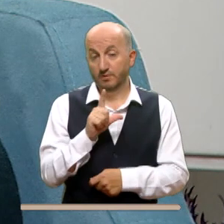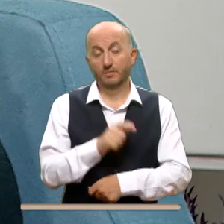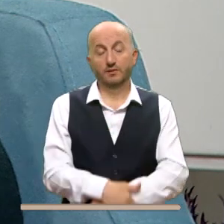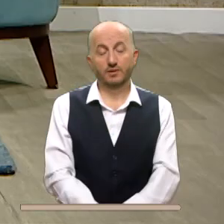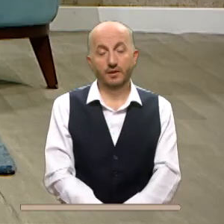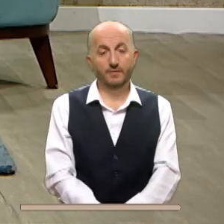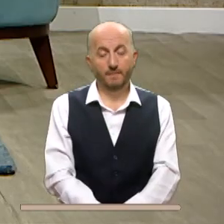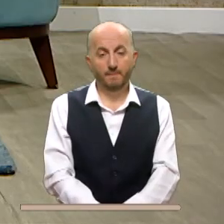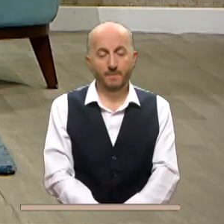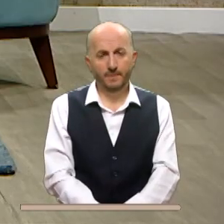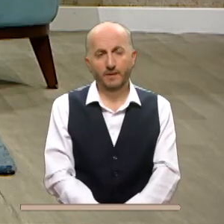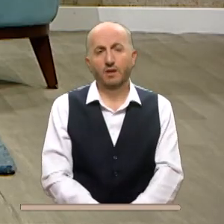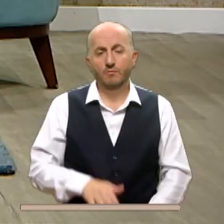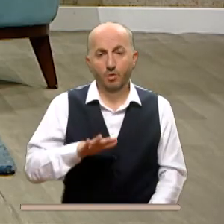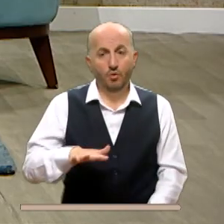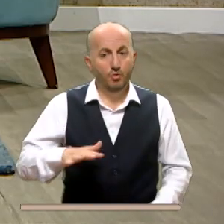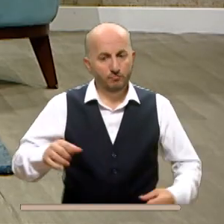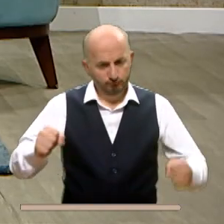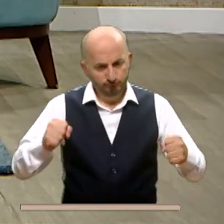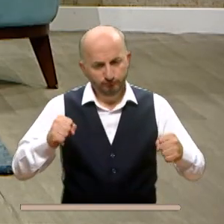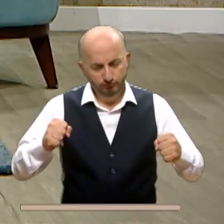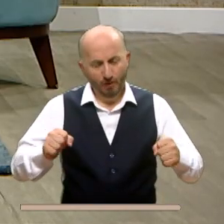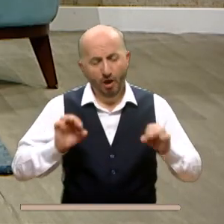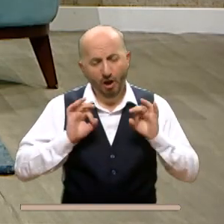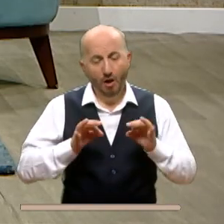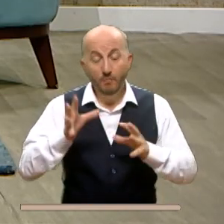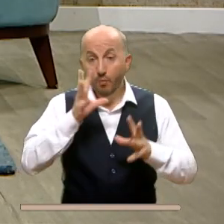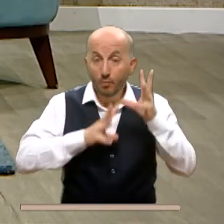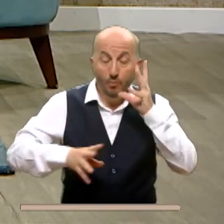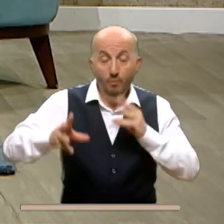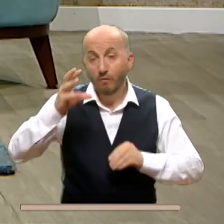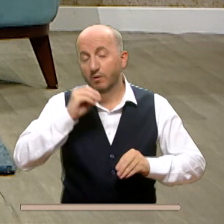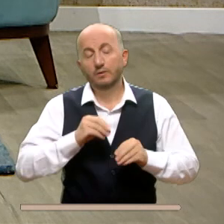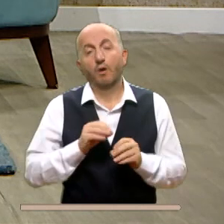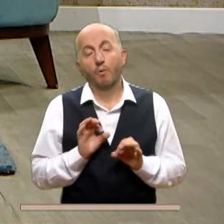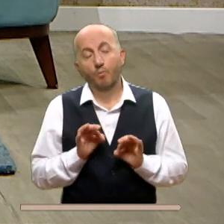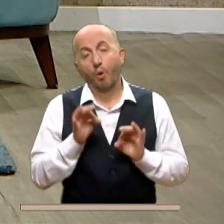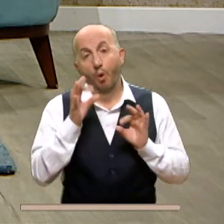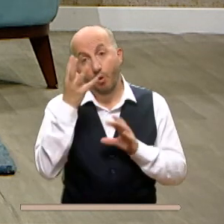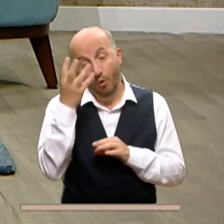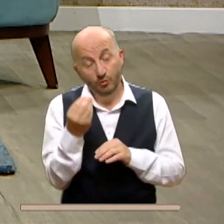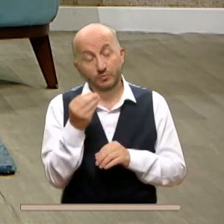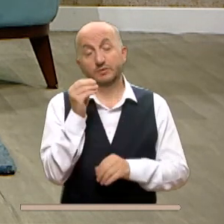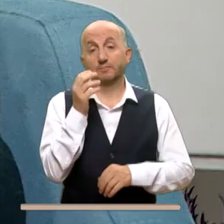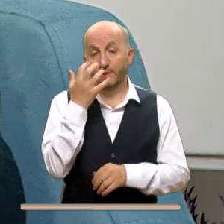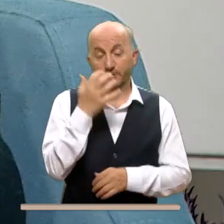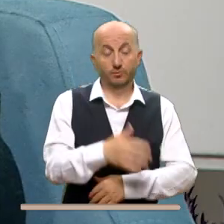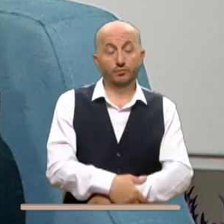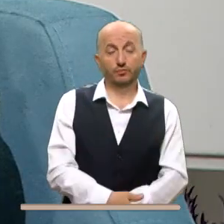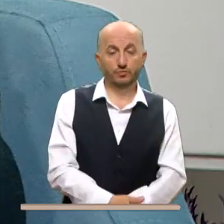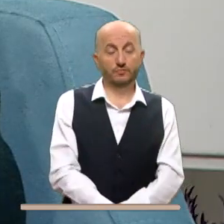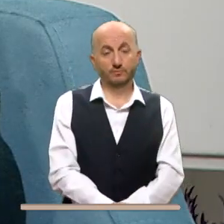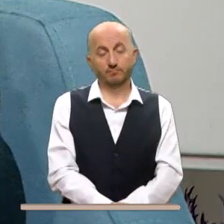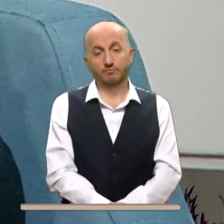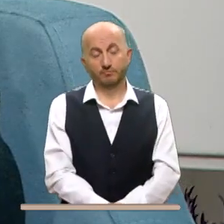Hocam bu da öğrenciyi dinamik kılar aslında. Hep aktif tuttuğunuz bir sisteminiz biz var. Biz öyle olmasını bekliyoruz. Öyle oluyor, öyle görüyoruz.